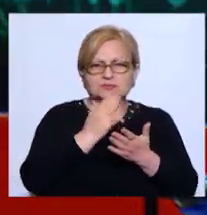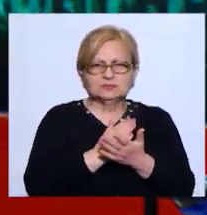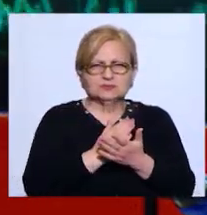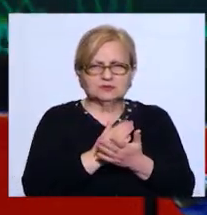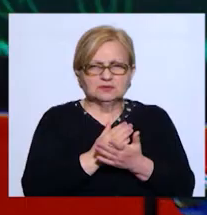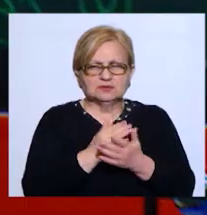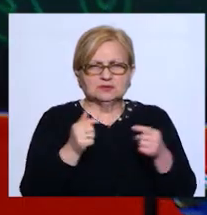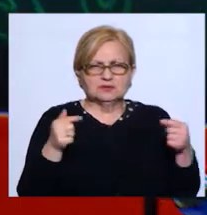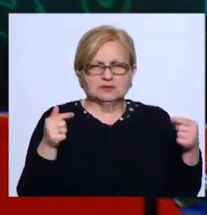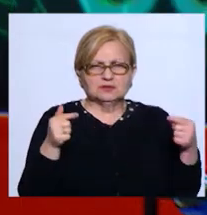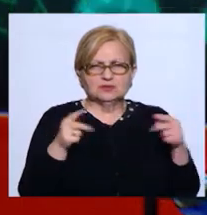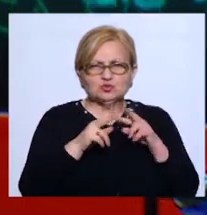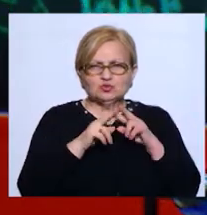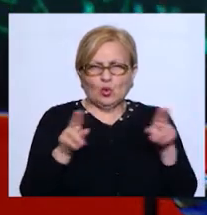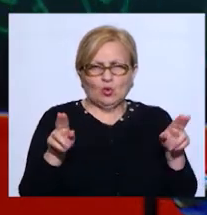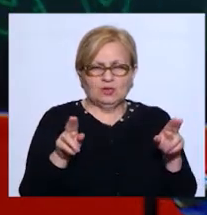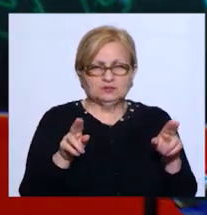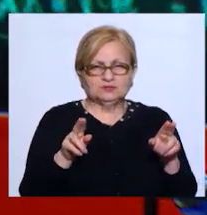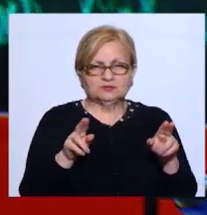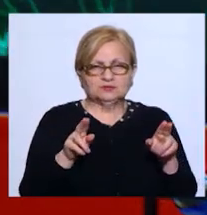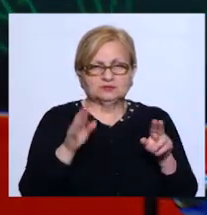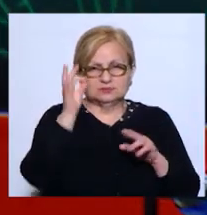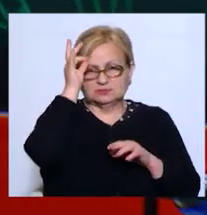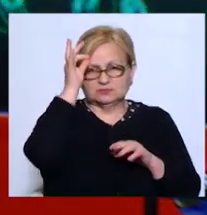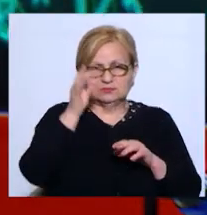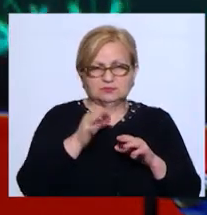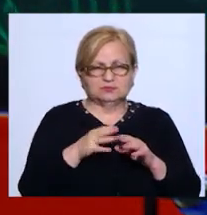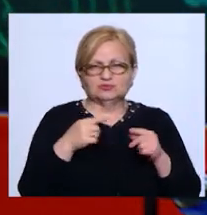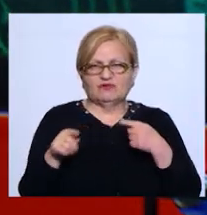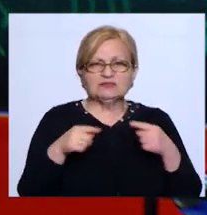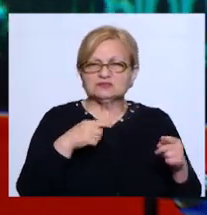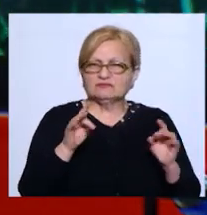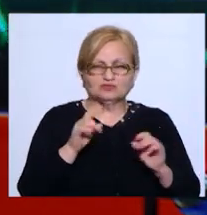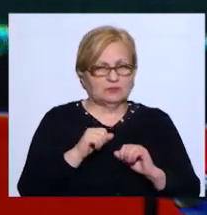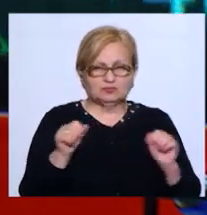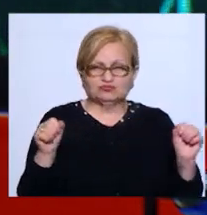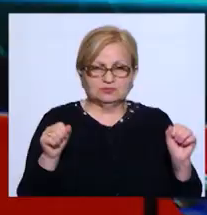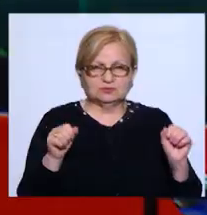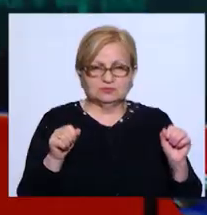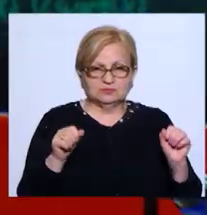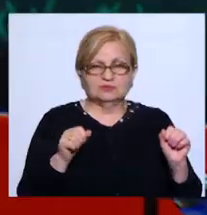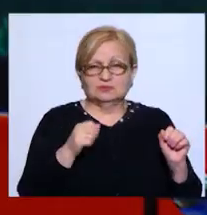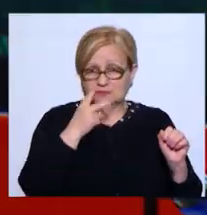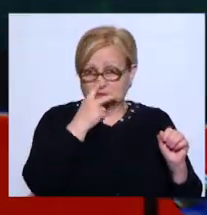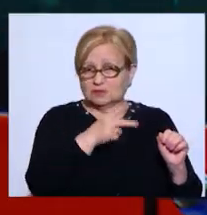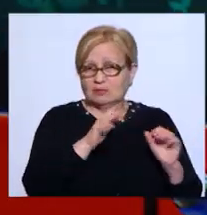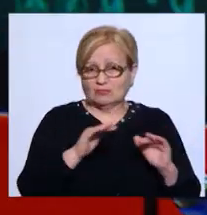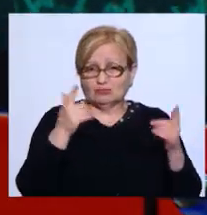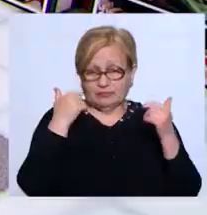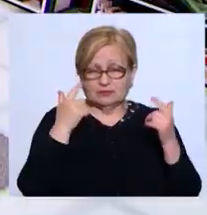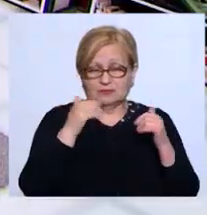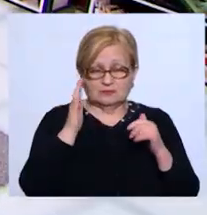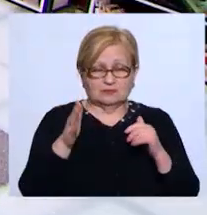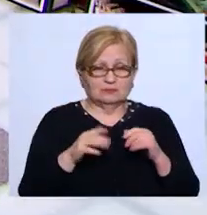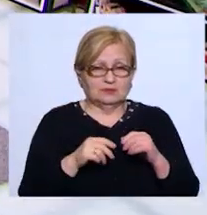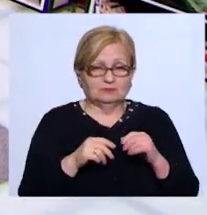თან ტოლ ნაჭრებად. არავითარ შემთხვევაში სხვადასხვა ზომის ნაჭრებად. თორე რაც მოხდა გახსოვთ. ესე